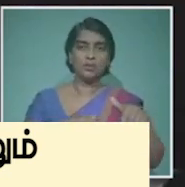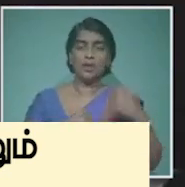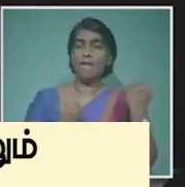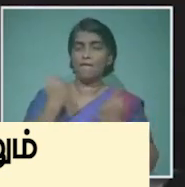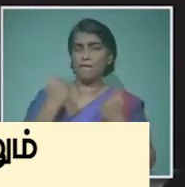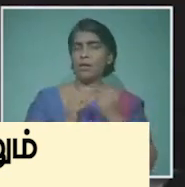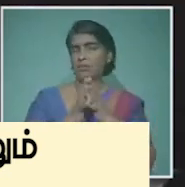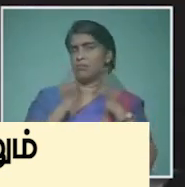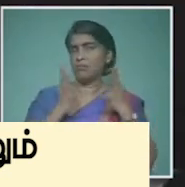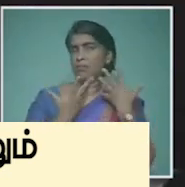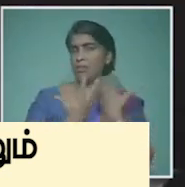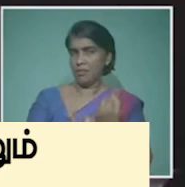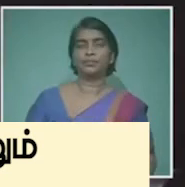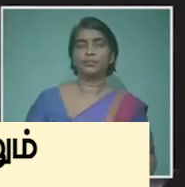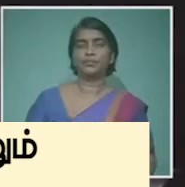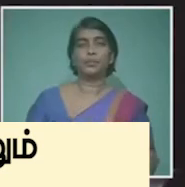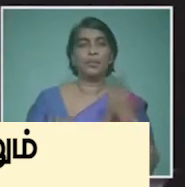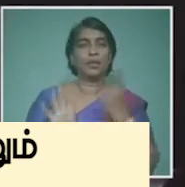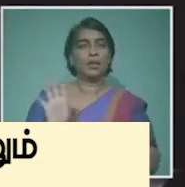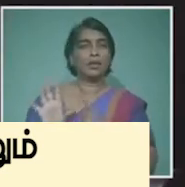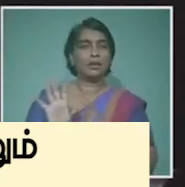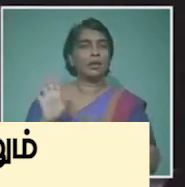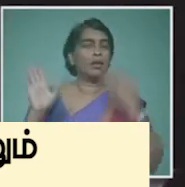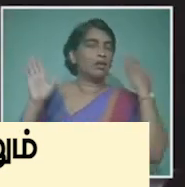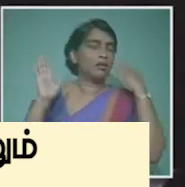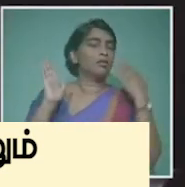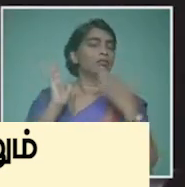அமைச்சர் மேலும் குறிப்பிட்டுள்ளார்.